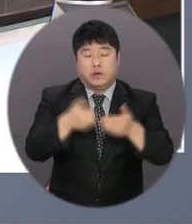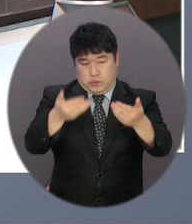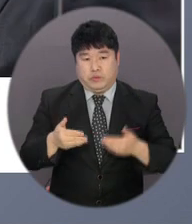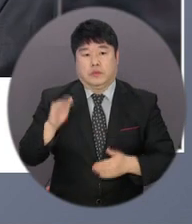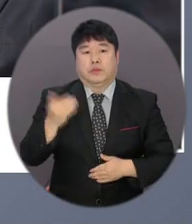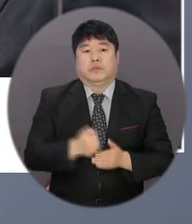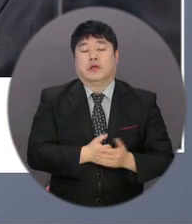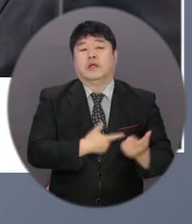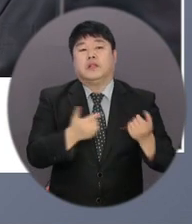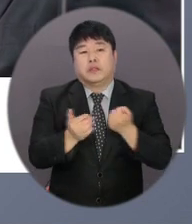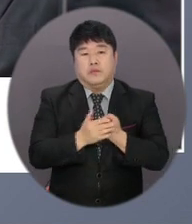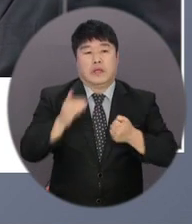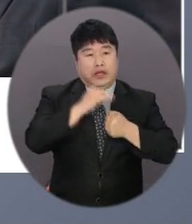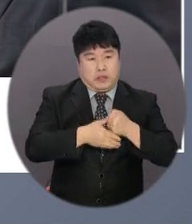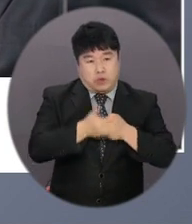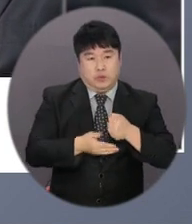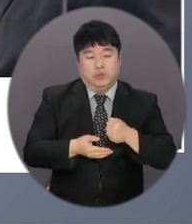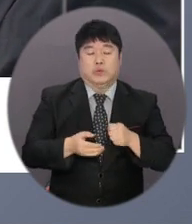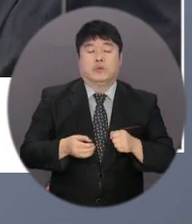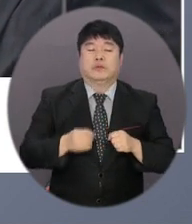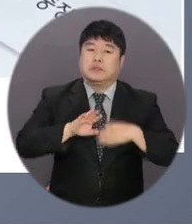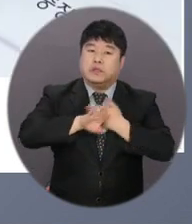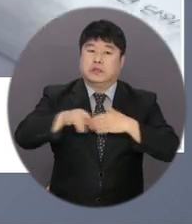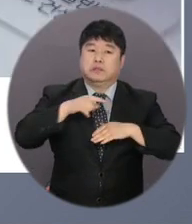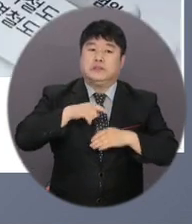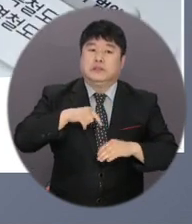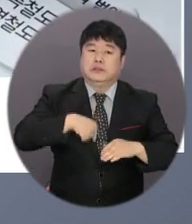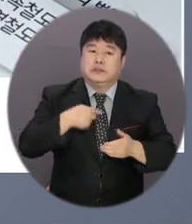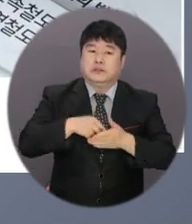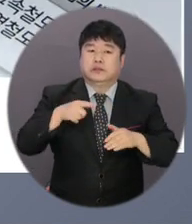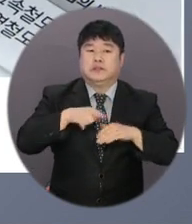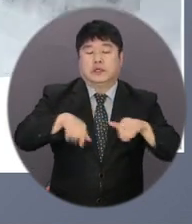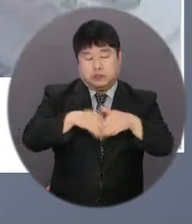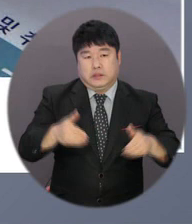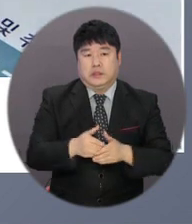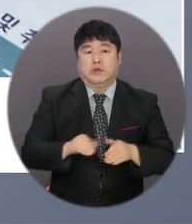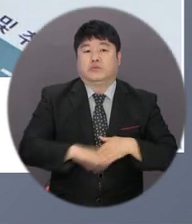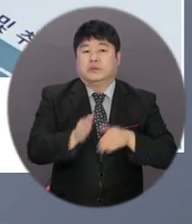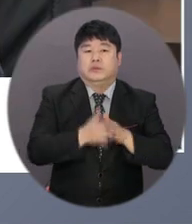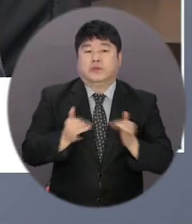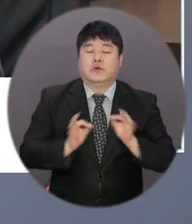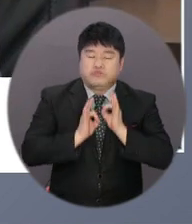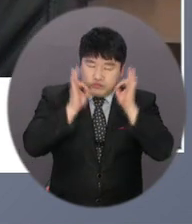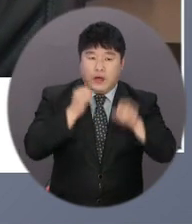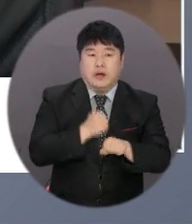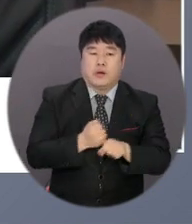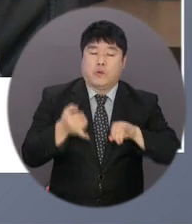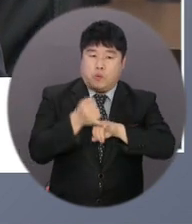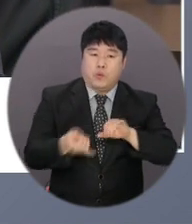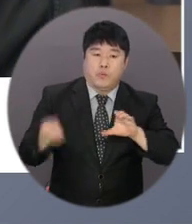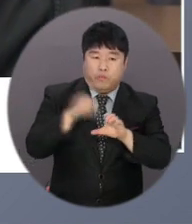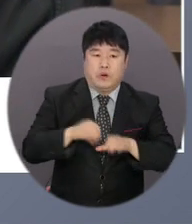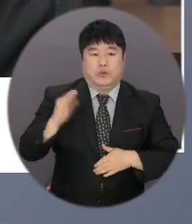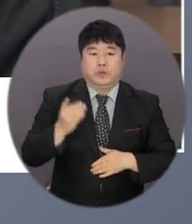됩니다. 그래서 대구를 비롯한 다른 지자체 그리고 우리 시민들과 함께 최선의 노력을 다해서 반드시